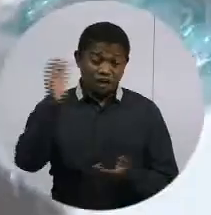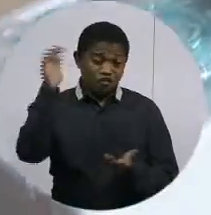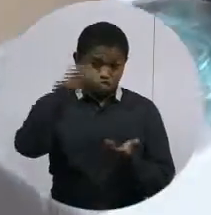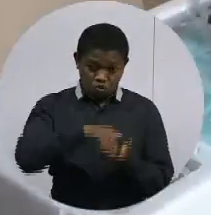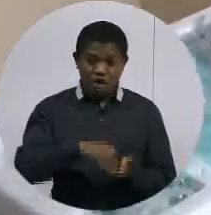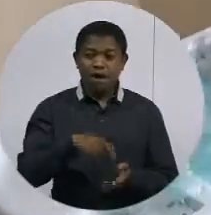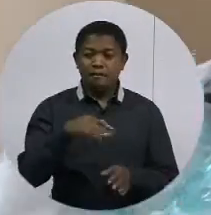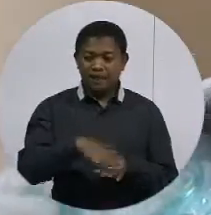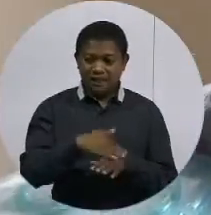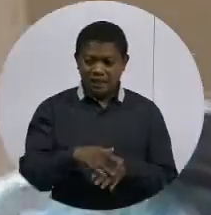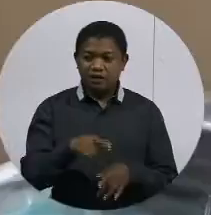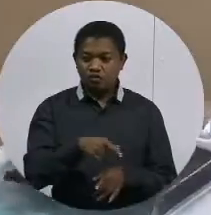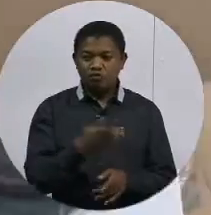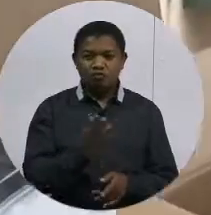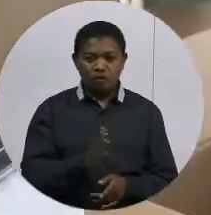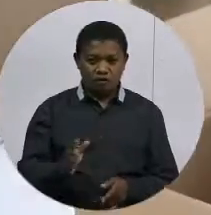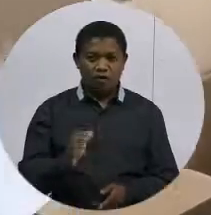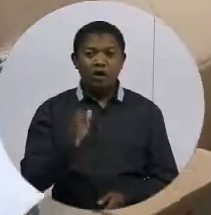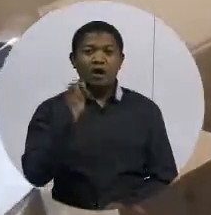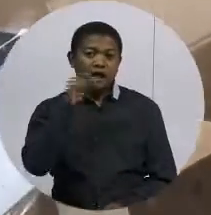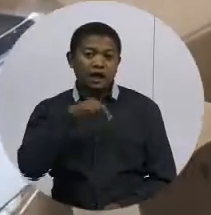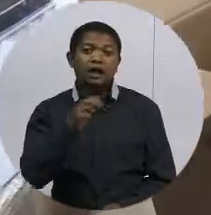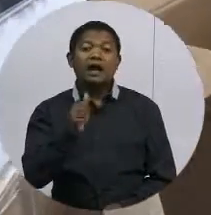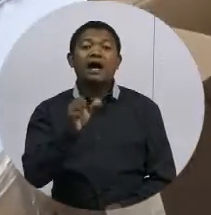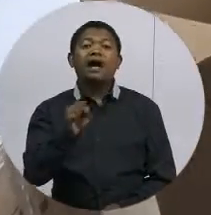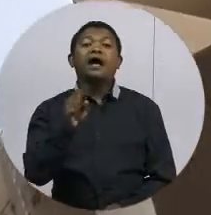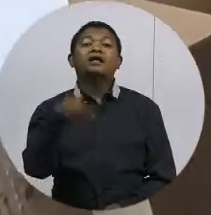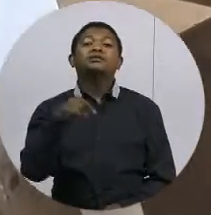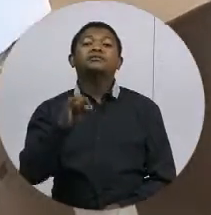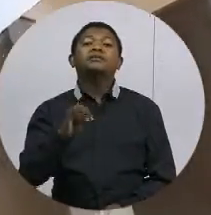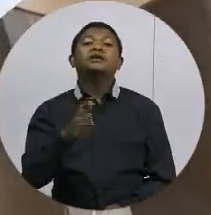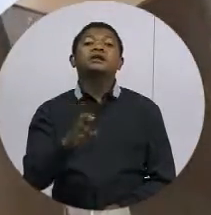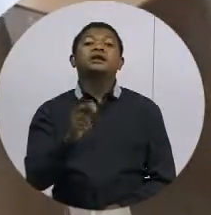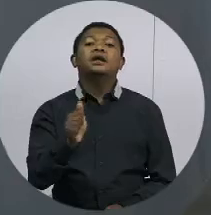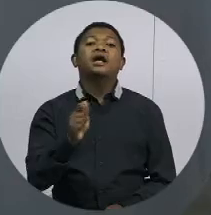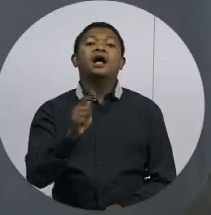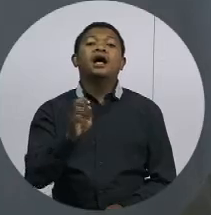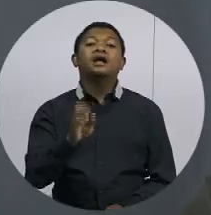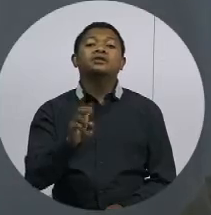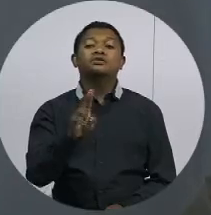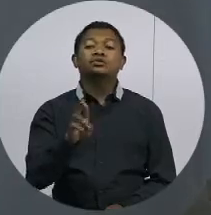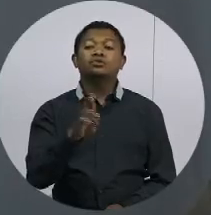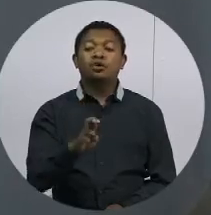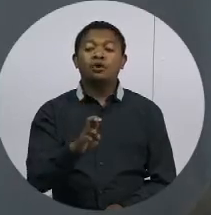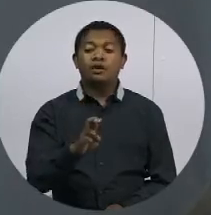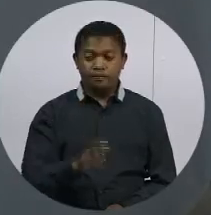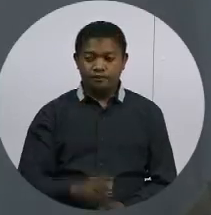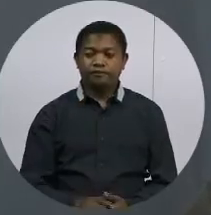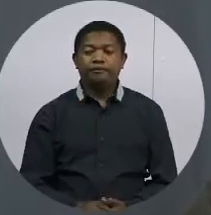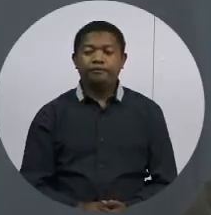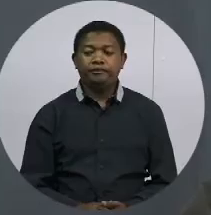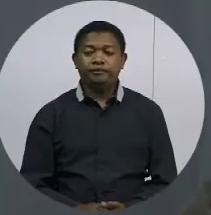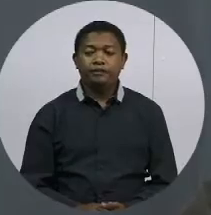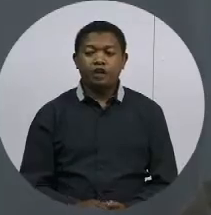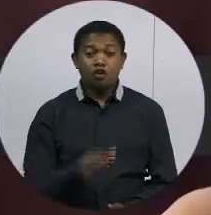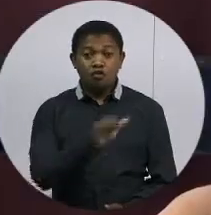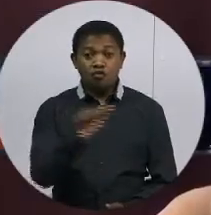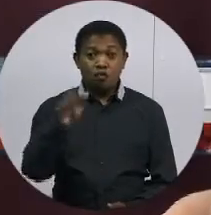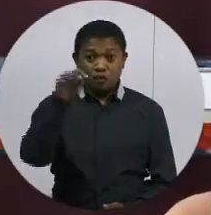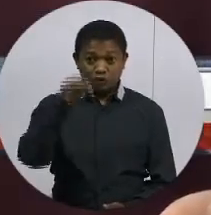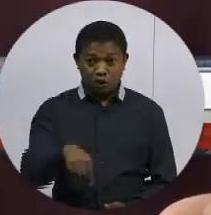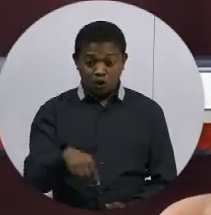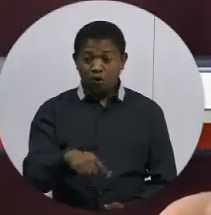ministera ny fahasalamam-bahoaka amin'izao fotoana izao efa manomboka amin'ny fitsinjarana azy ireo ny anakifolo zao a efa ao amin'ny